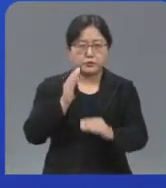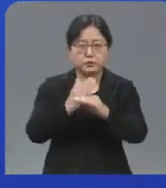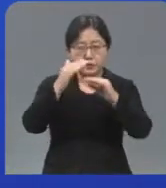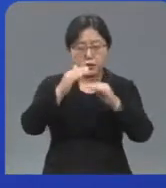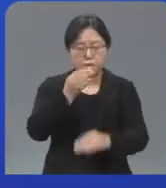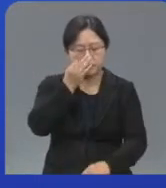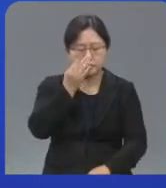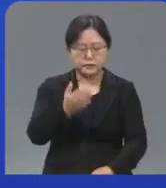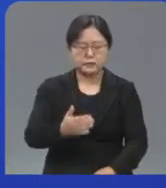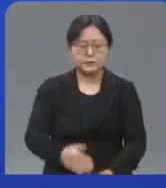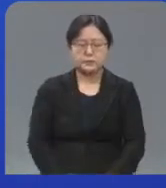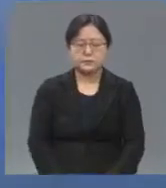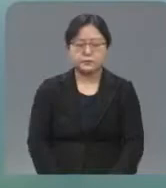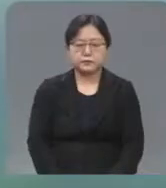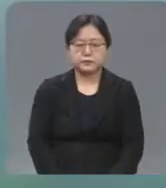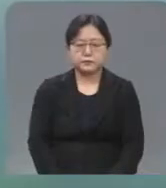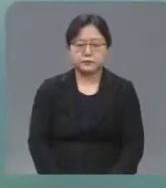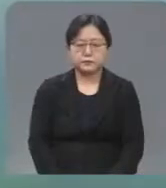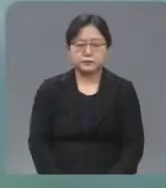보도입니다.